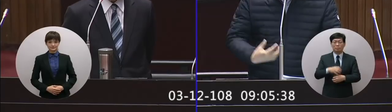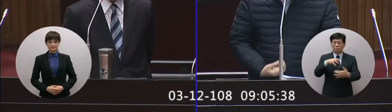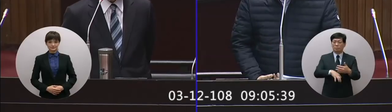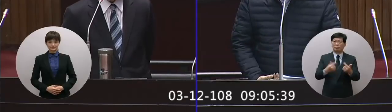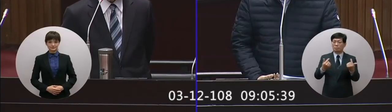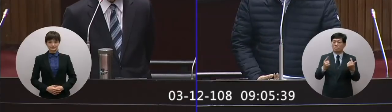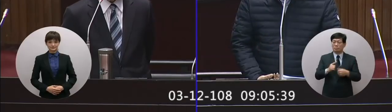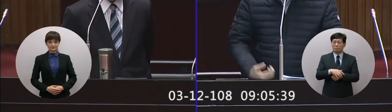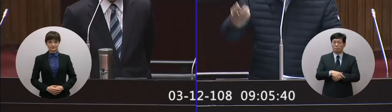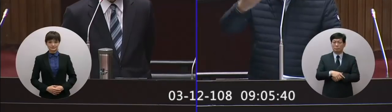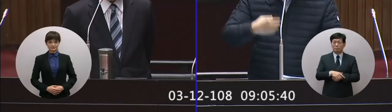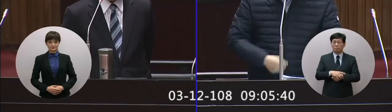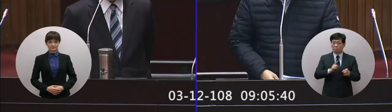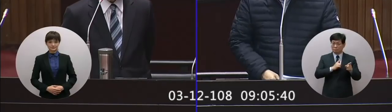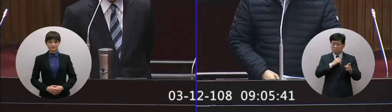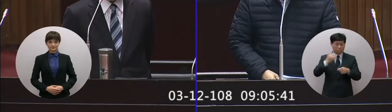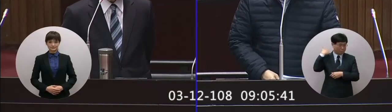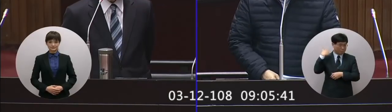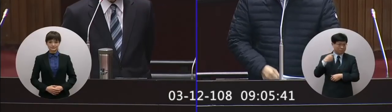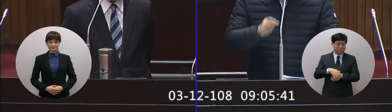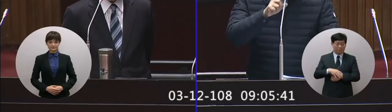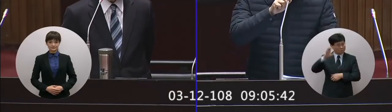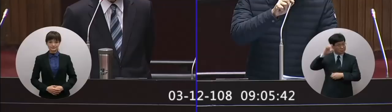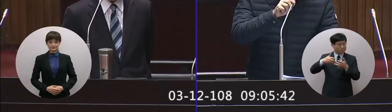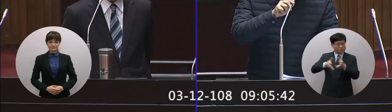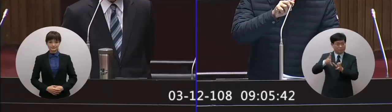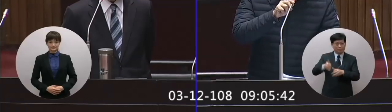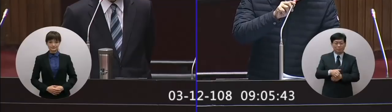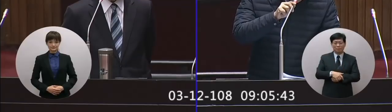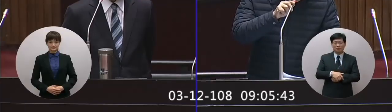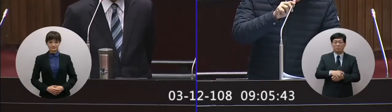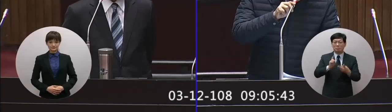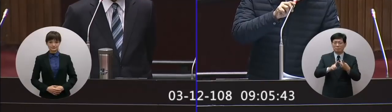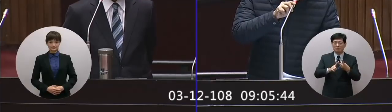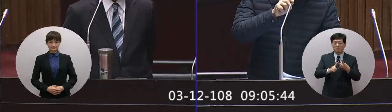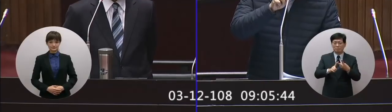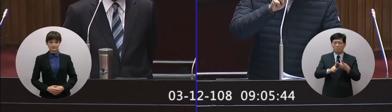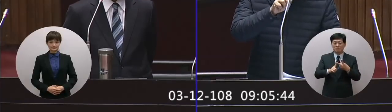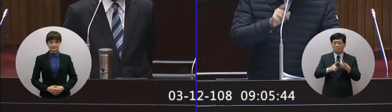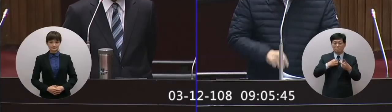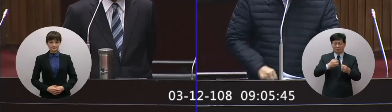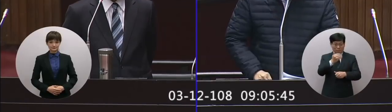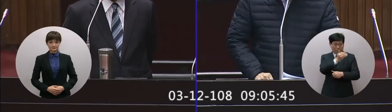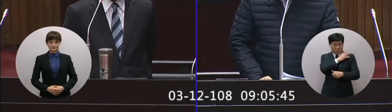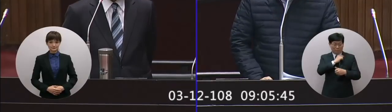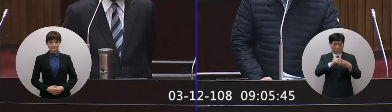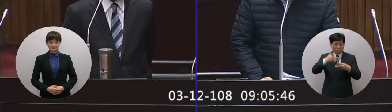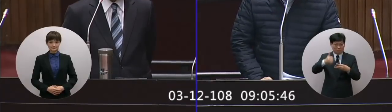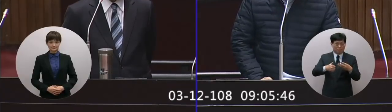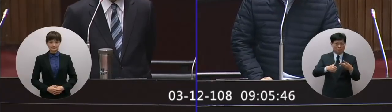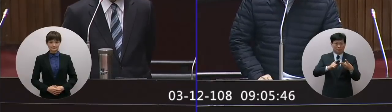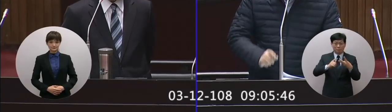括您坐在后面的苏部长，包括陈吉仲主委，